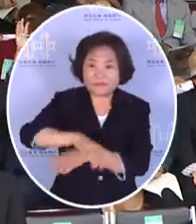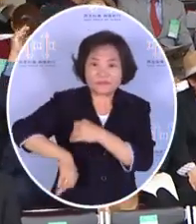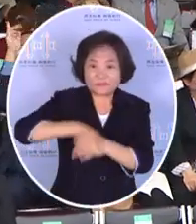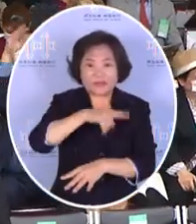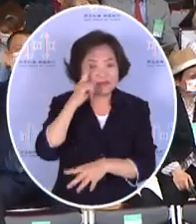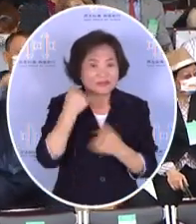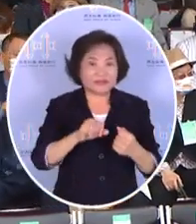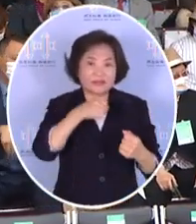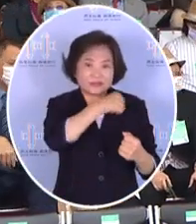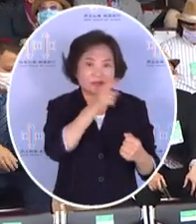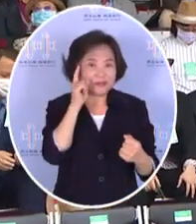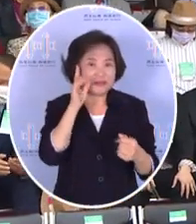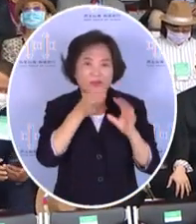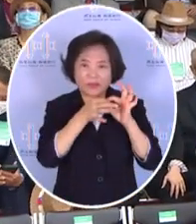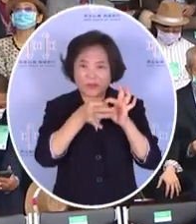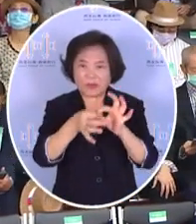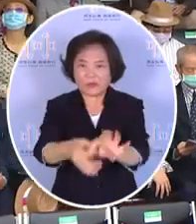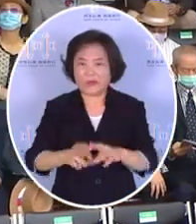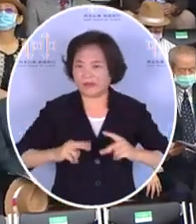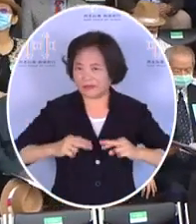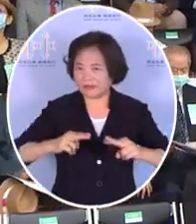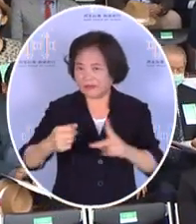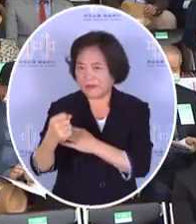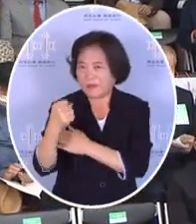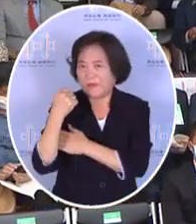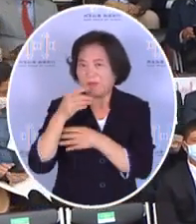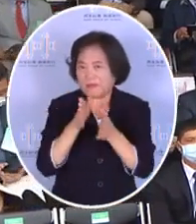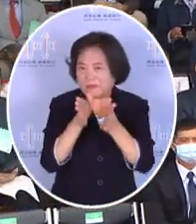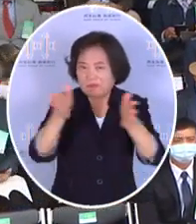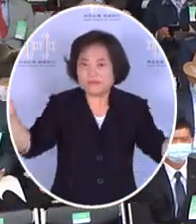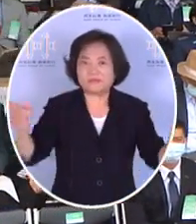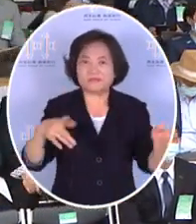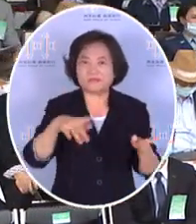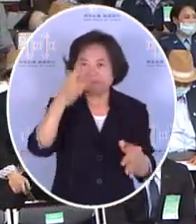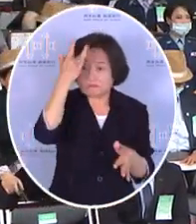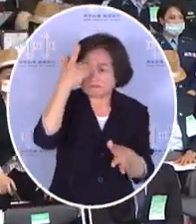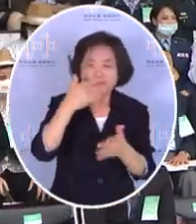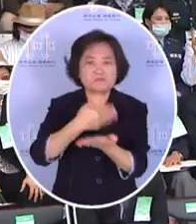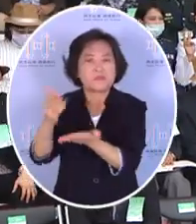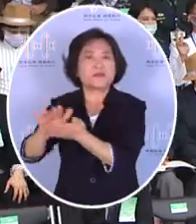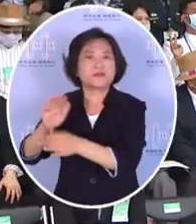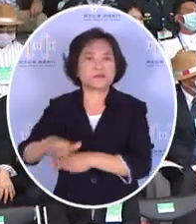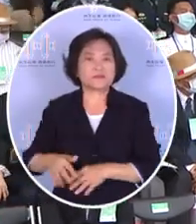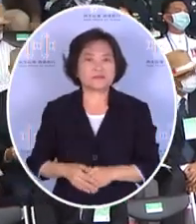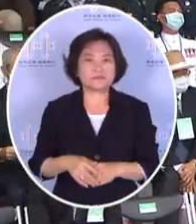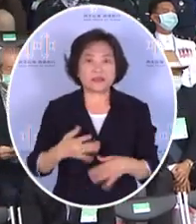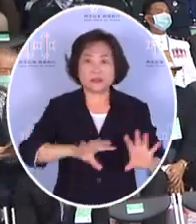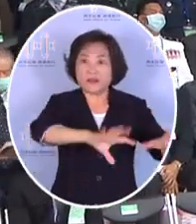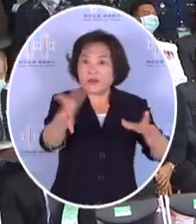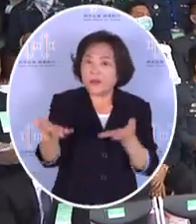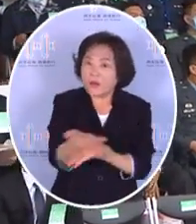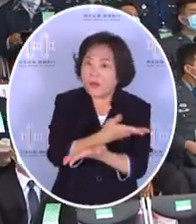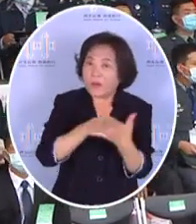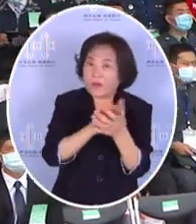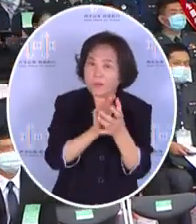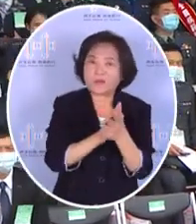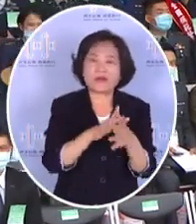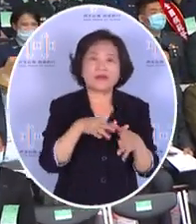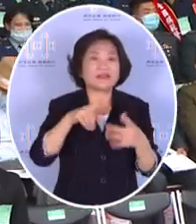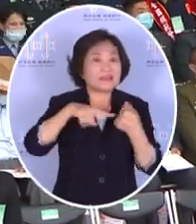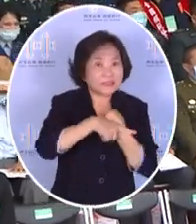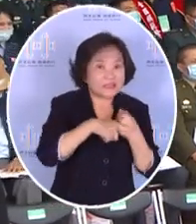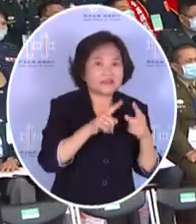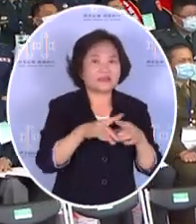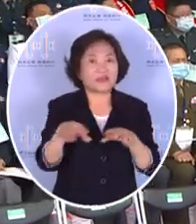上持续的深化改革，排除障碍，同时也会透过国际交流、产学合作以